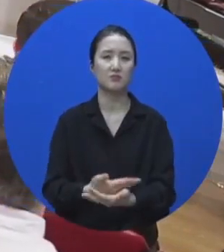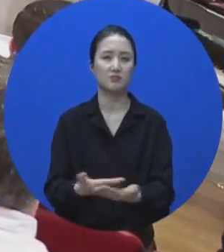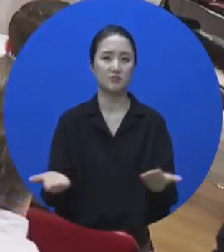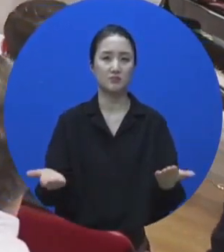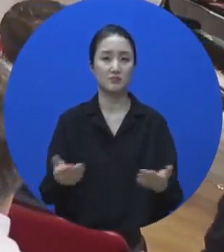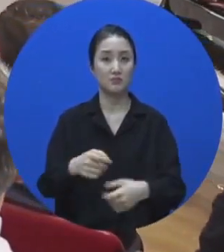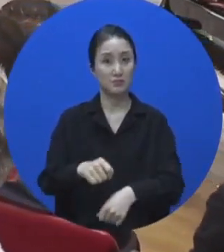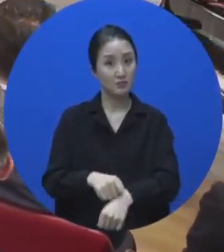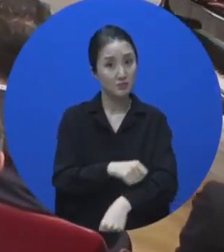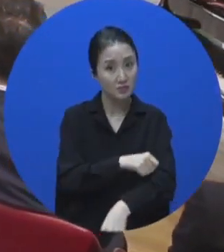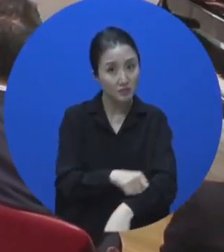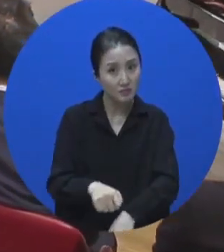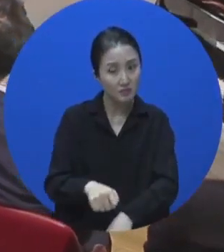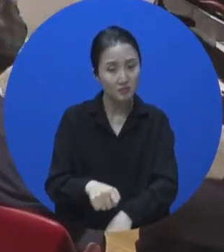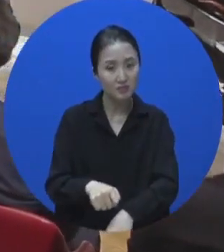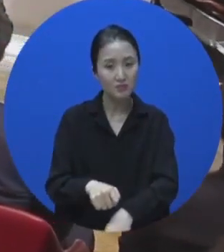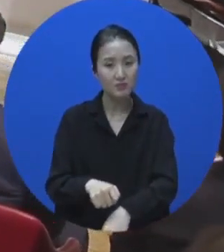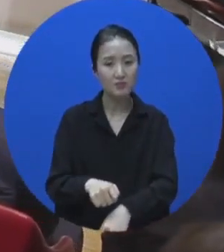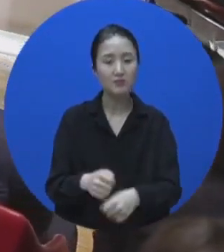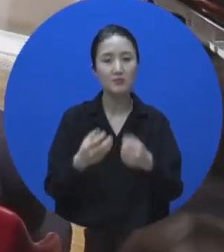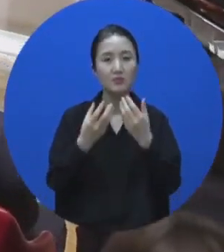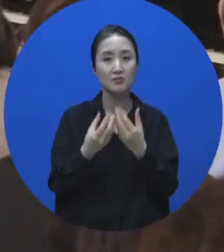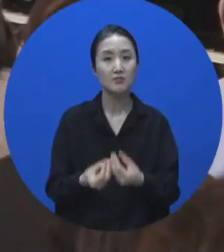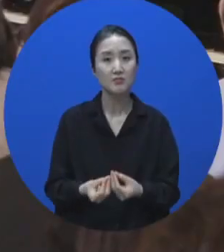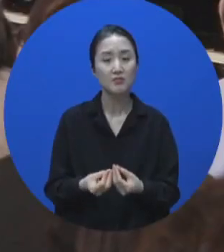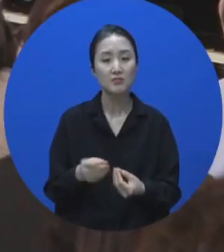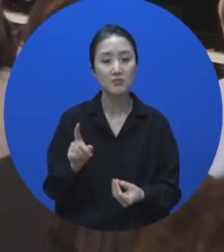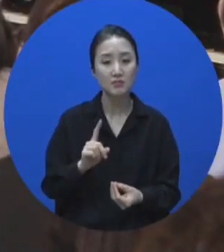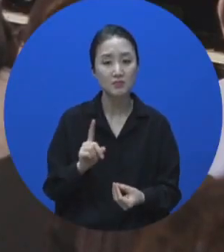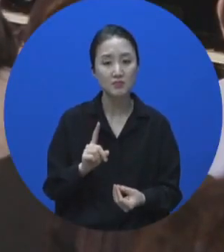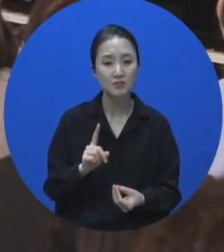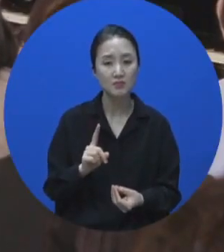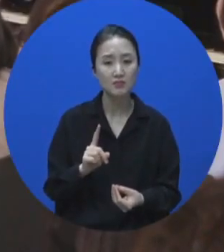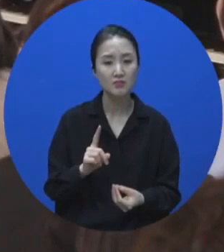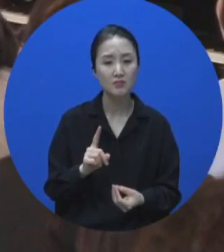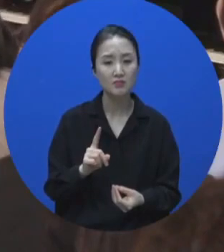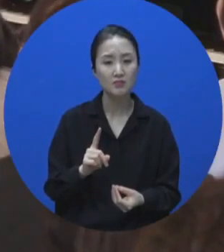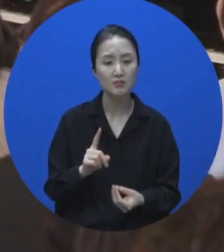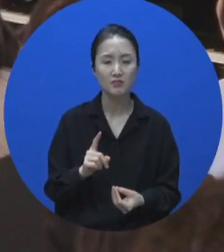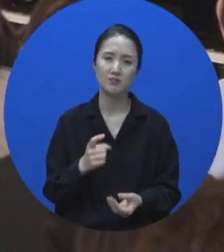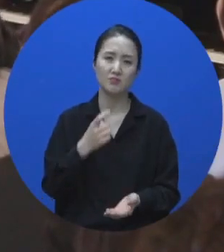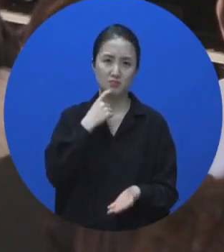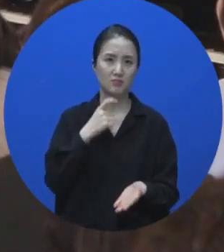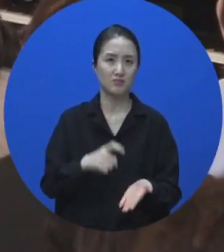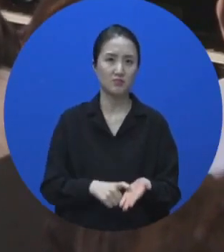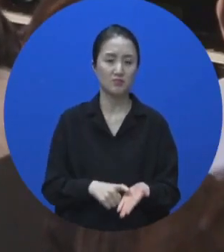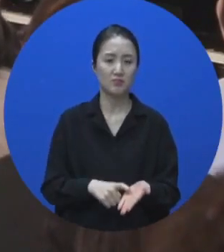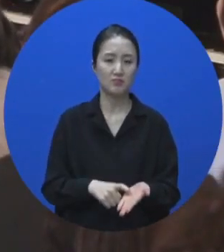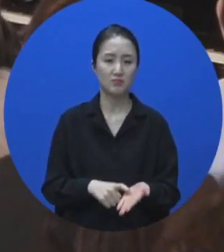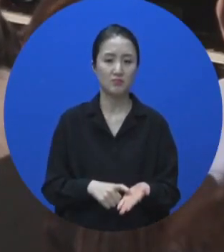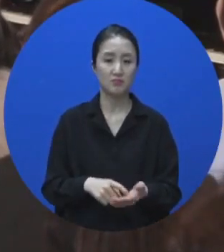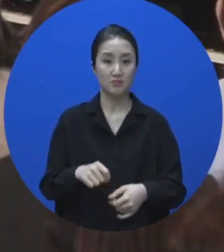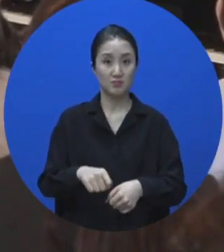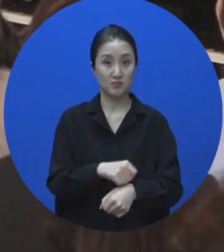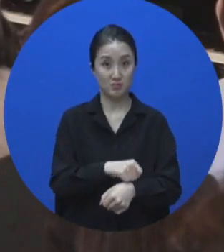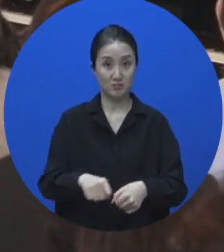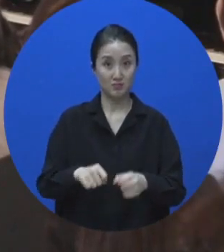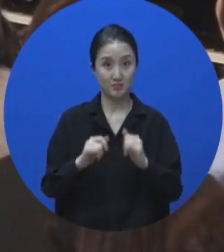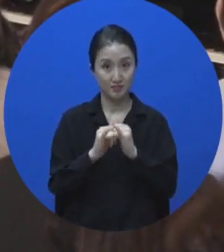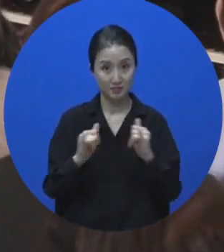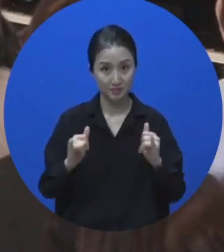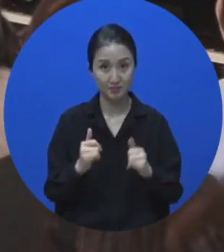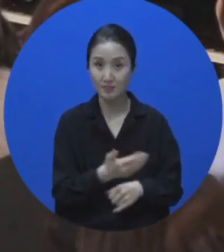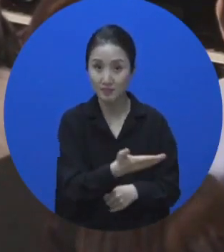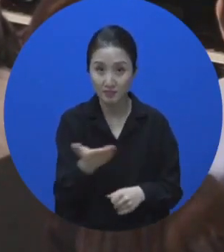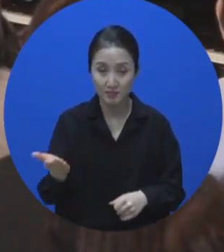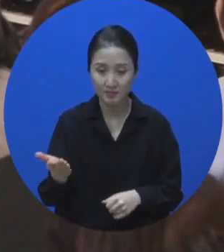사람에게 갑니다 그러며 특별한 년 우리가 알고 있는 수지 접수 라고 생각하면 됩니다 자 이제 우리